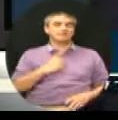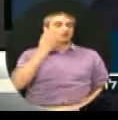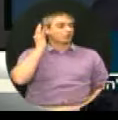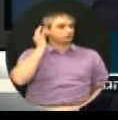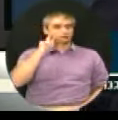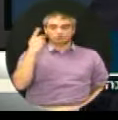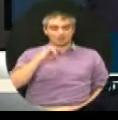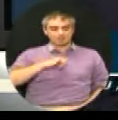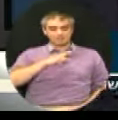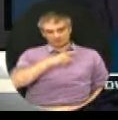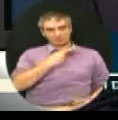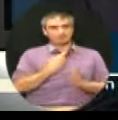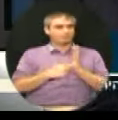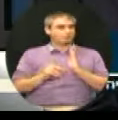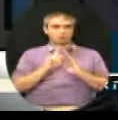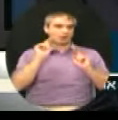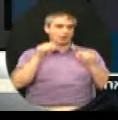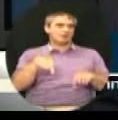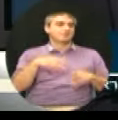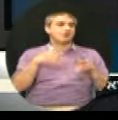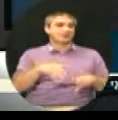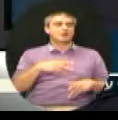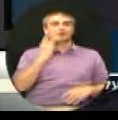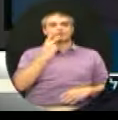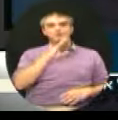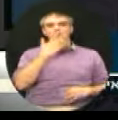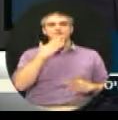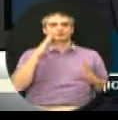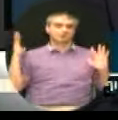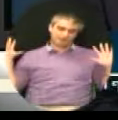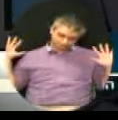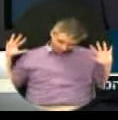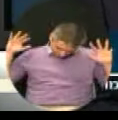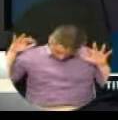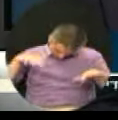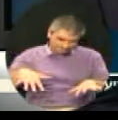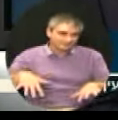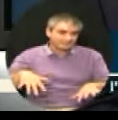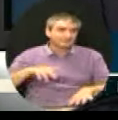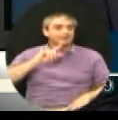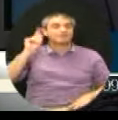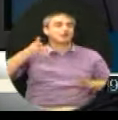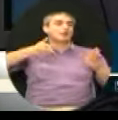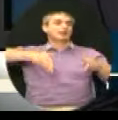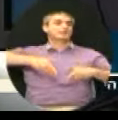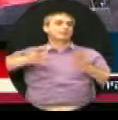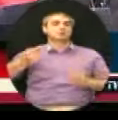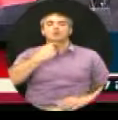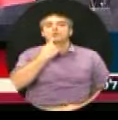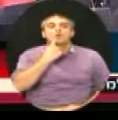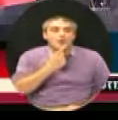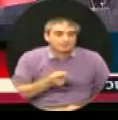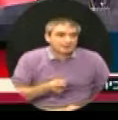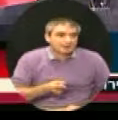אישה שלא הייתה מקנה בה, פטורה מלבוא ללוויה. ואז כמובן כל ירושלים יוצאת ללוויה, ומעל הקבר הפתוח, הוא אומר